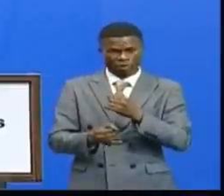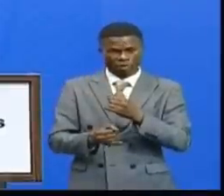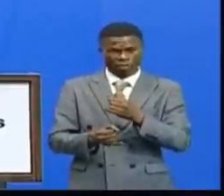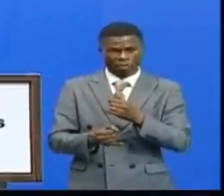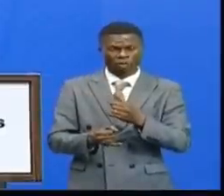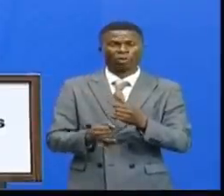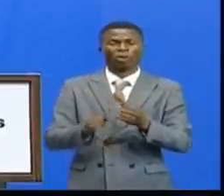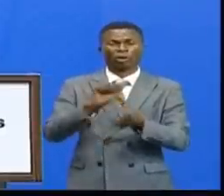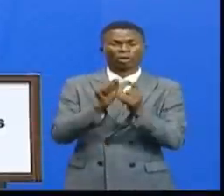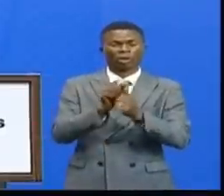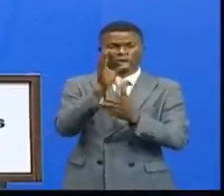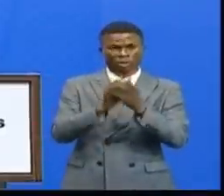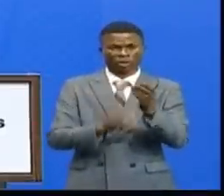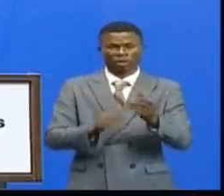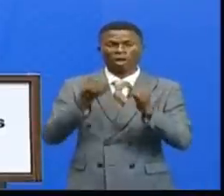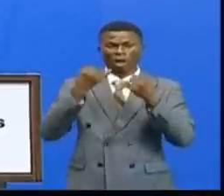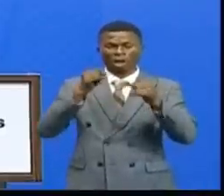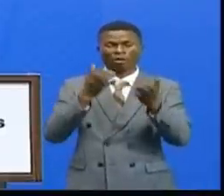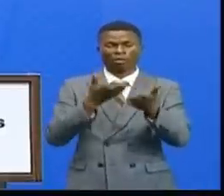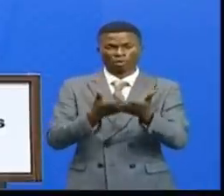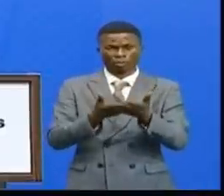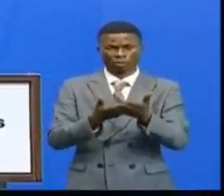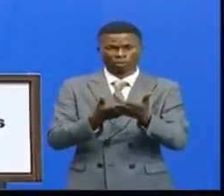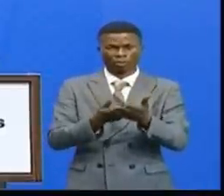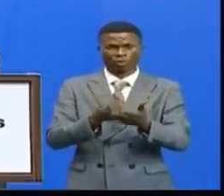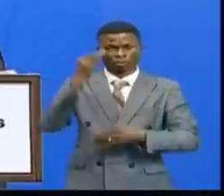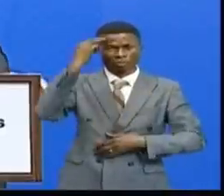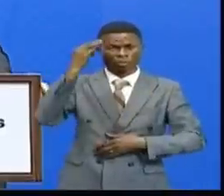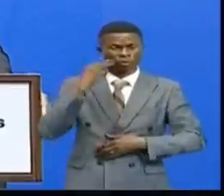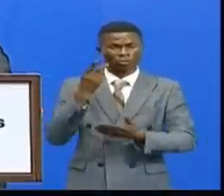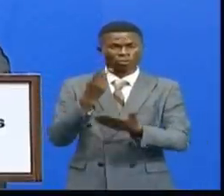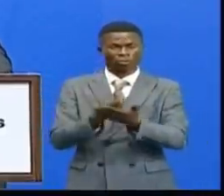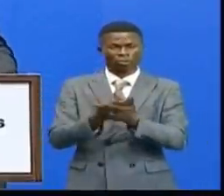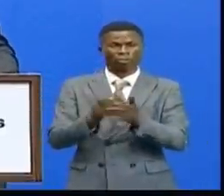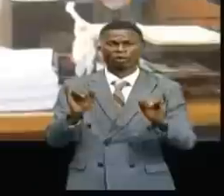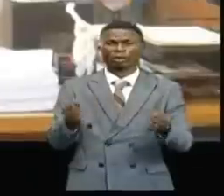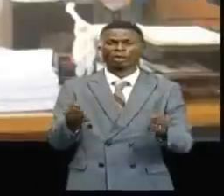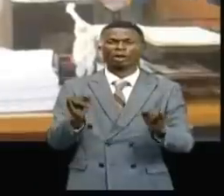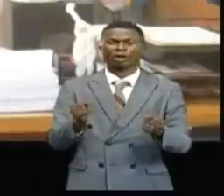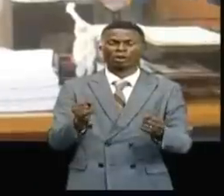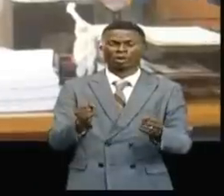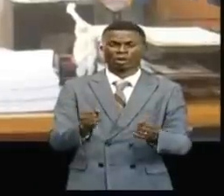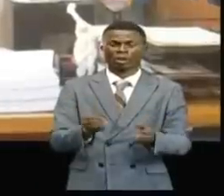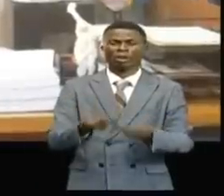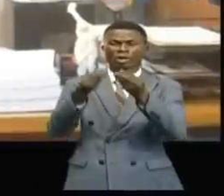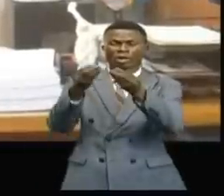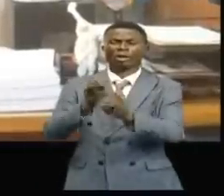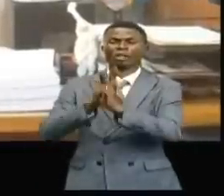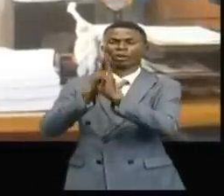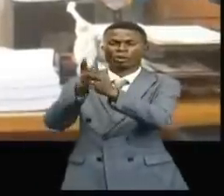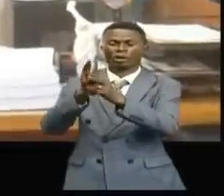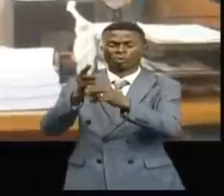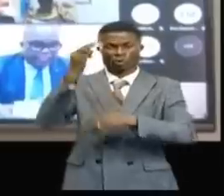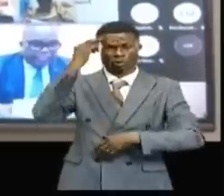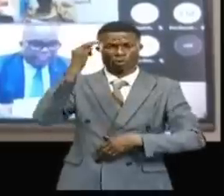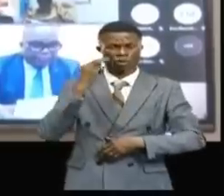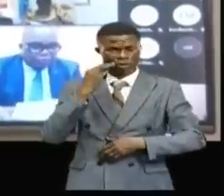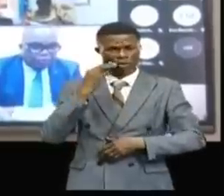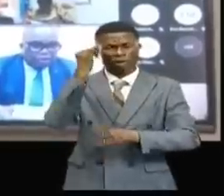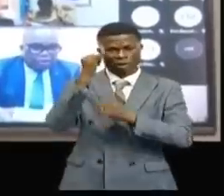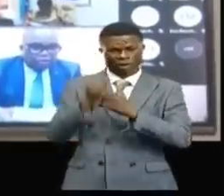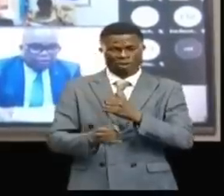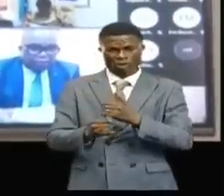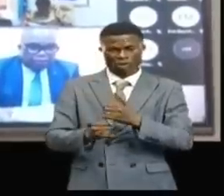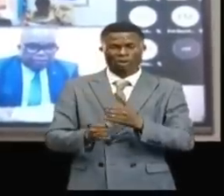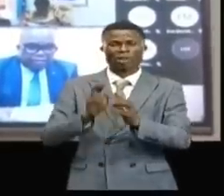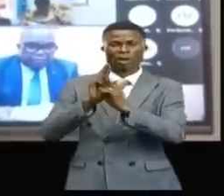Et pour clôturer ce chapitre de points d'information, le ministre des Sports et Loisirs a présenté au Conseil les rapports finaux des